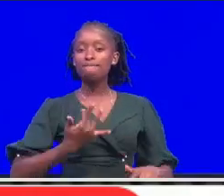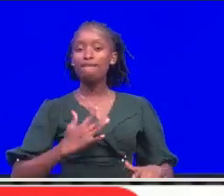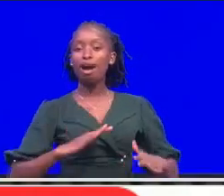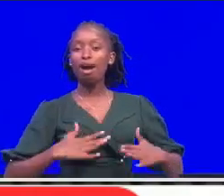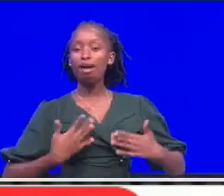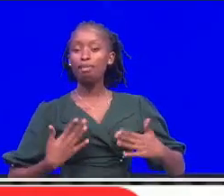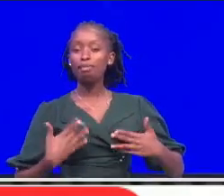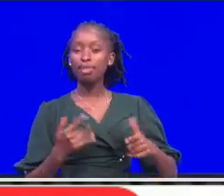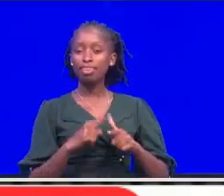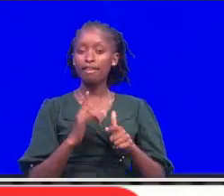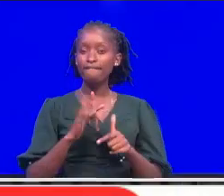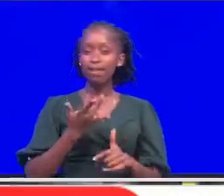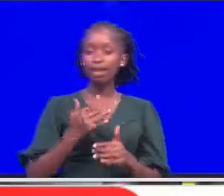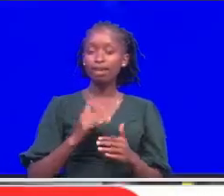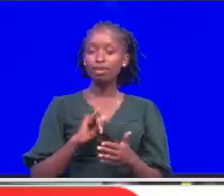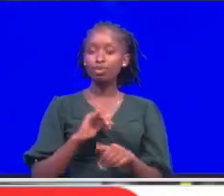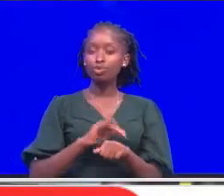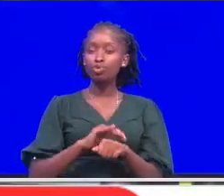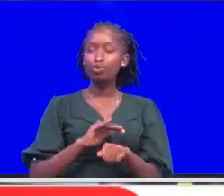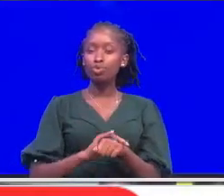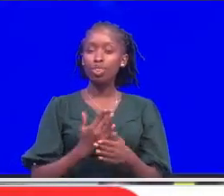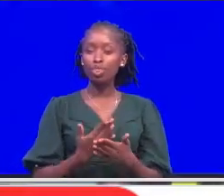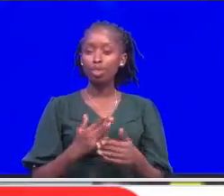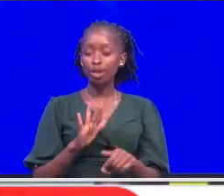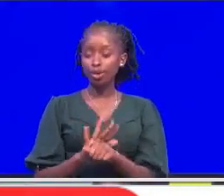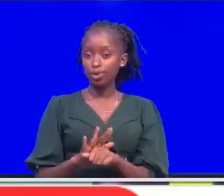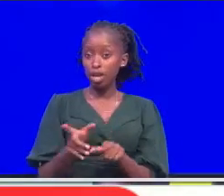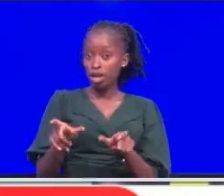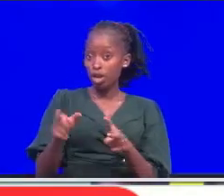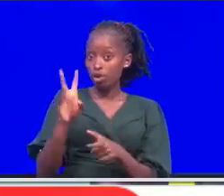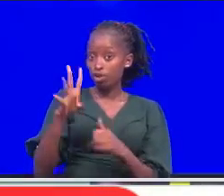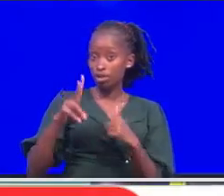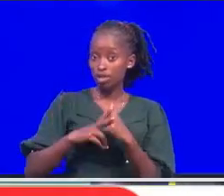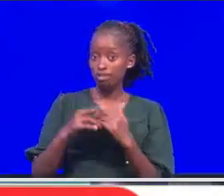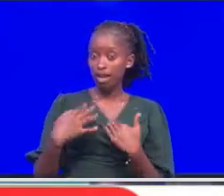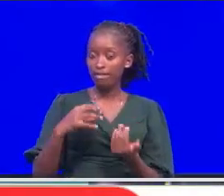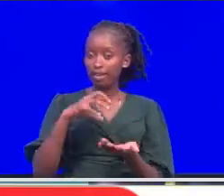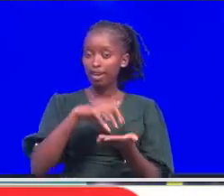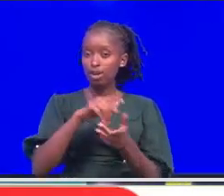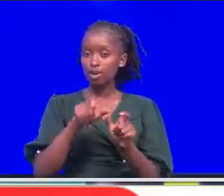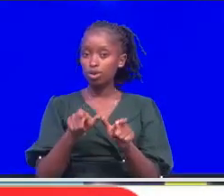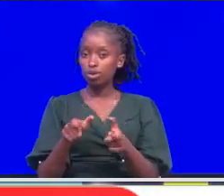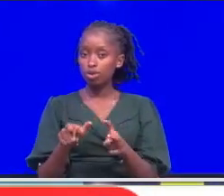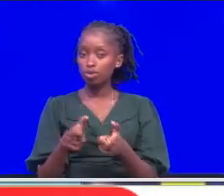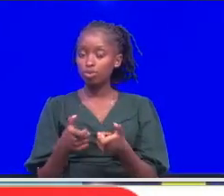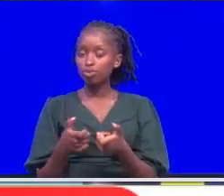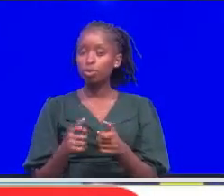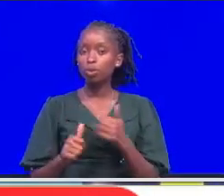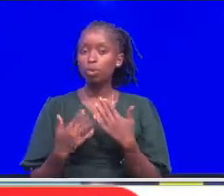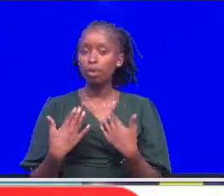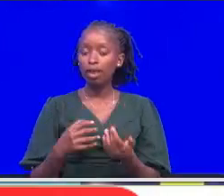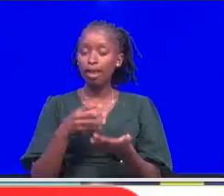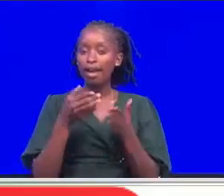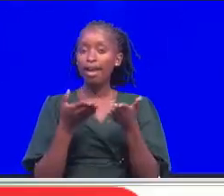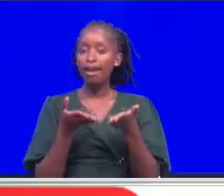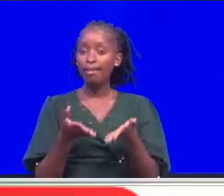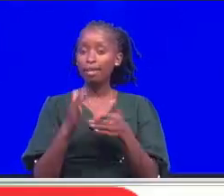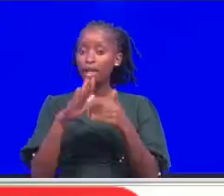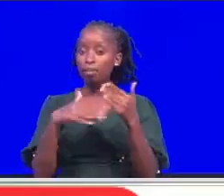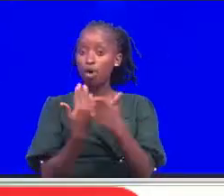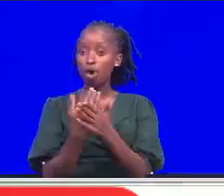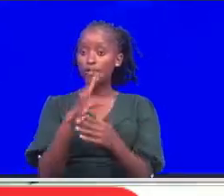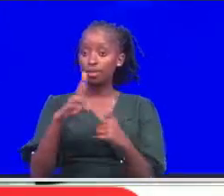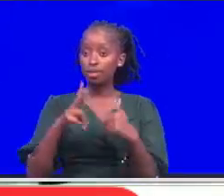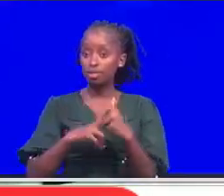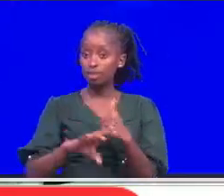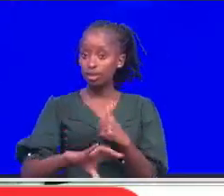kuhisi kwamba ni kitu cha kupendeza. Radio 47 is a radio station that is available in all 47 counties,